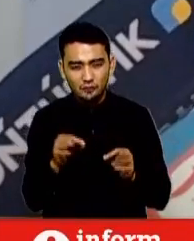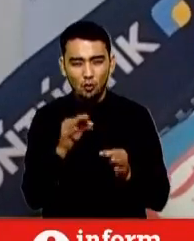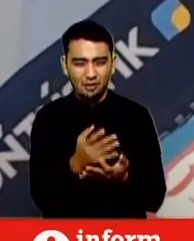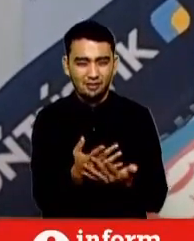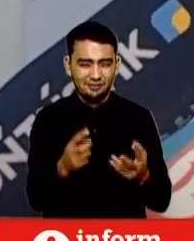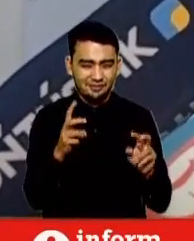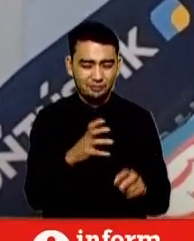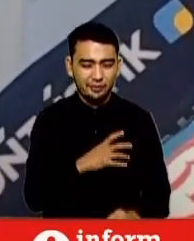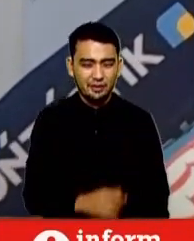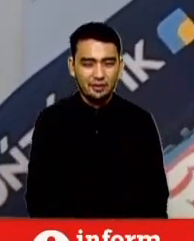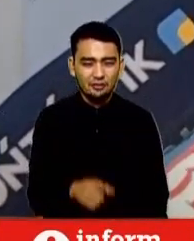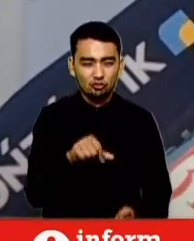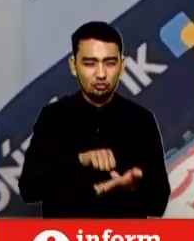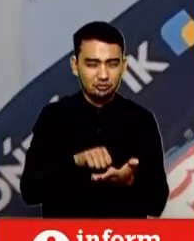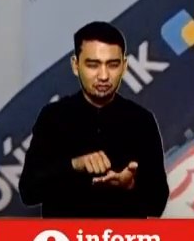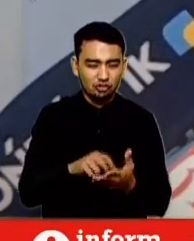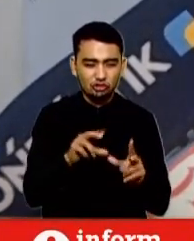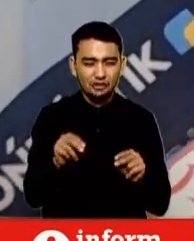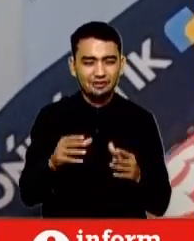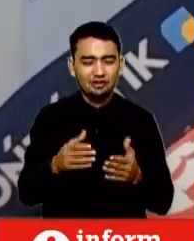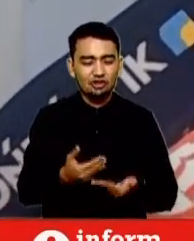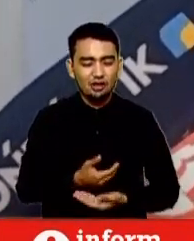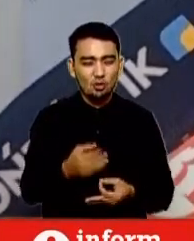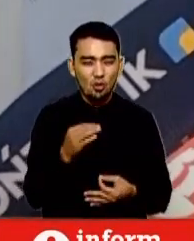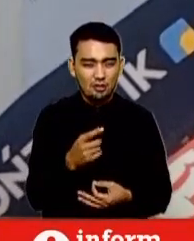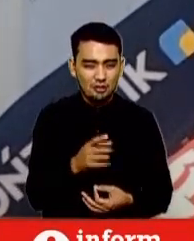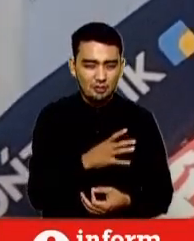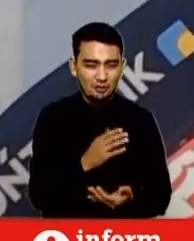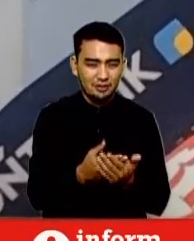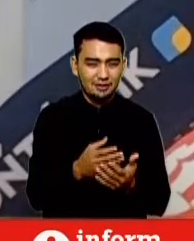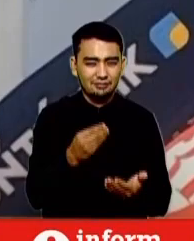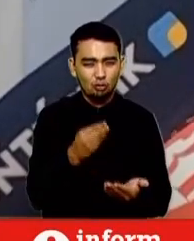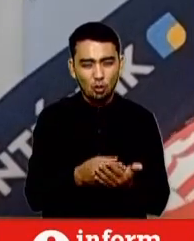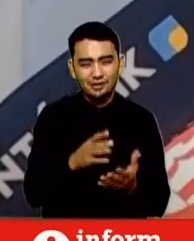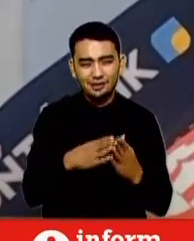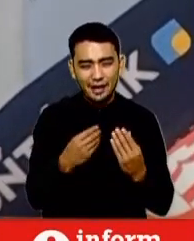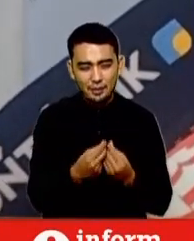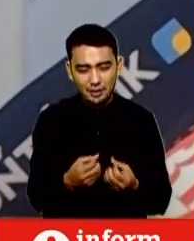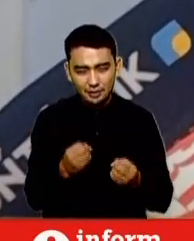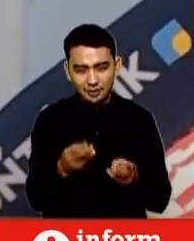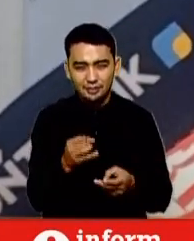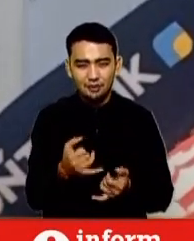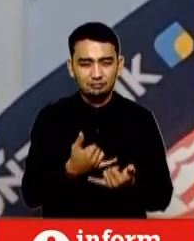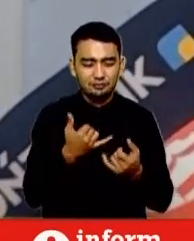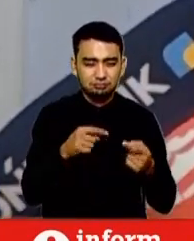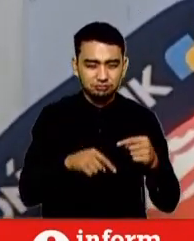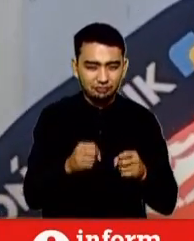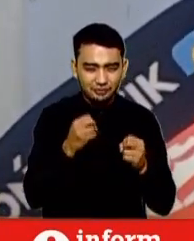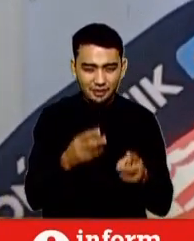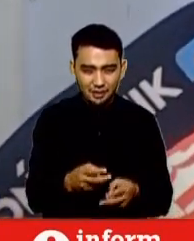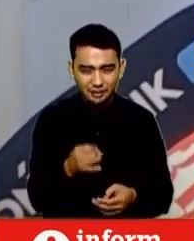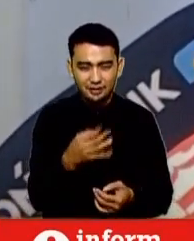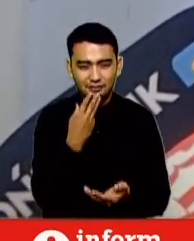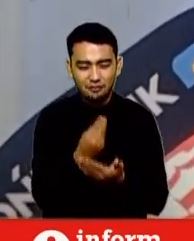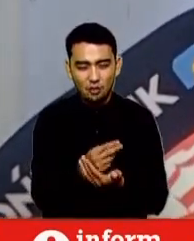Тема моего выступления – это стратегия счастливой жизни. Я как раз и говорю про ценности семейные, наши традиции, отношение к